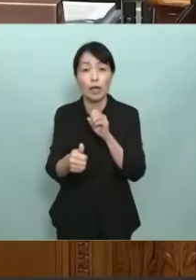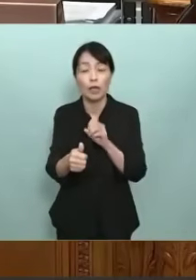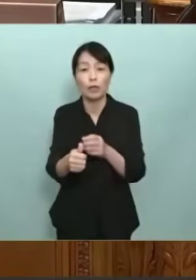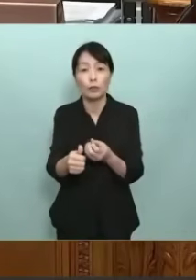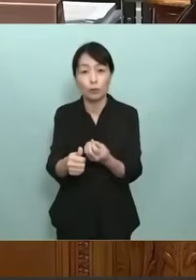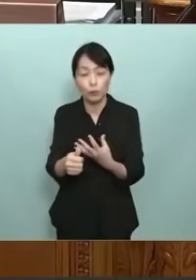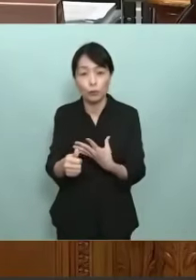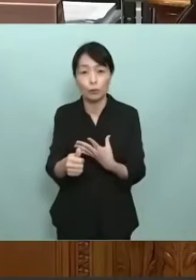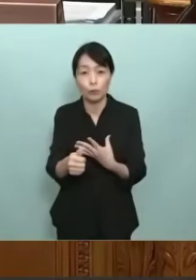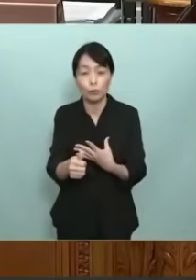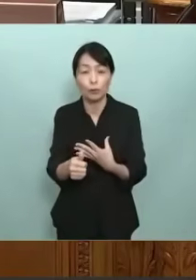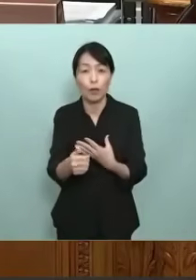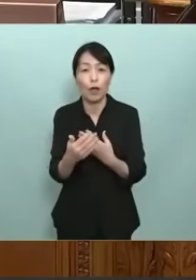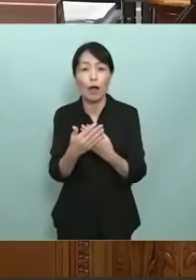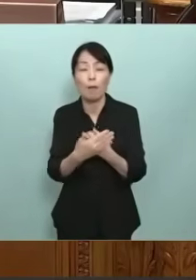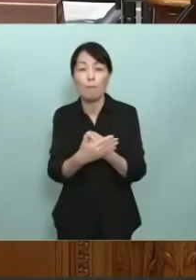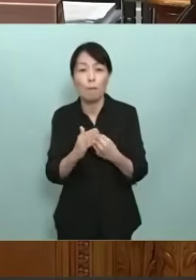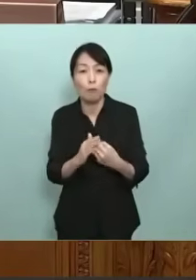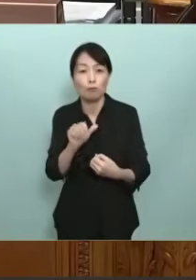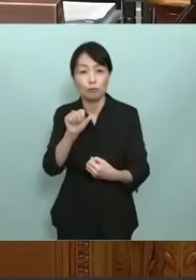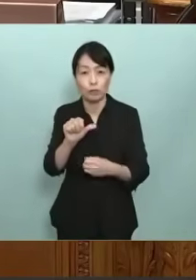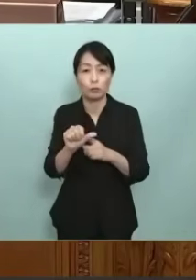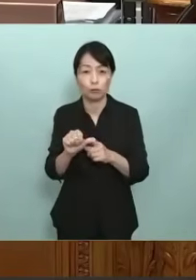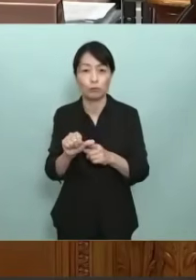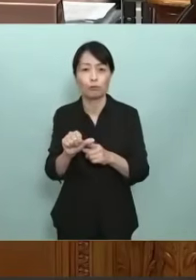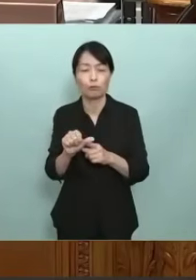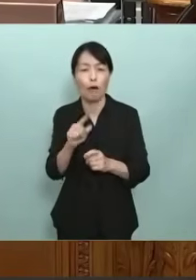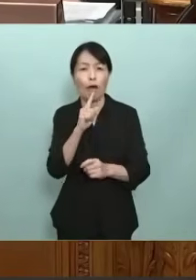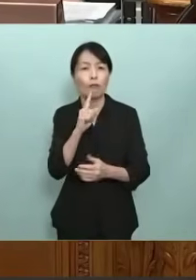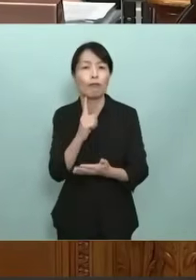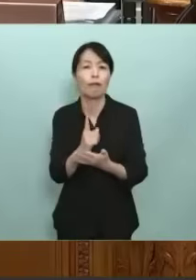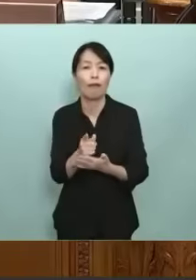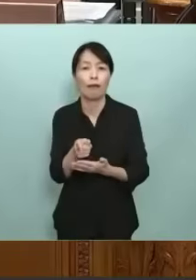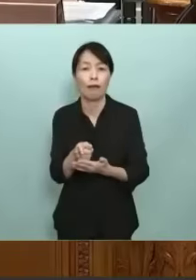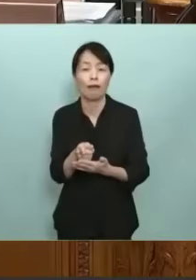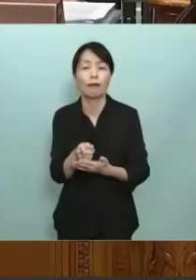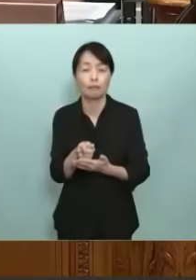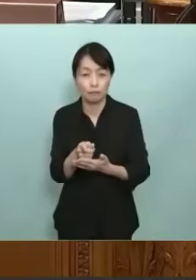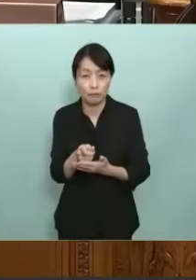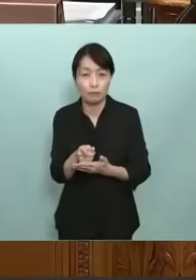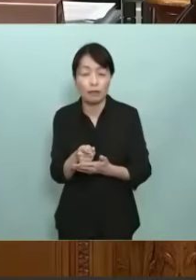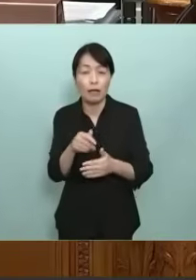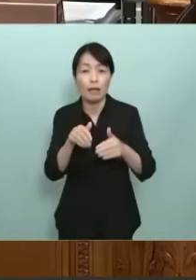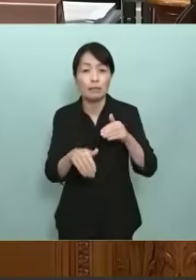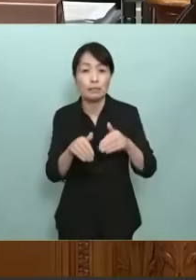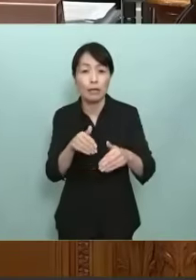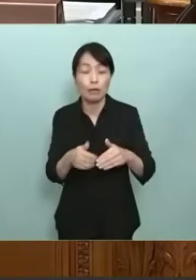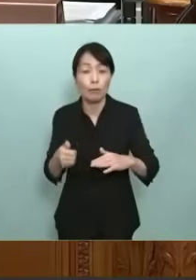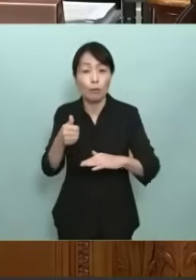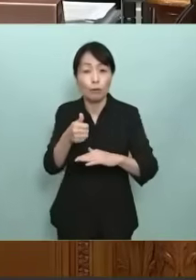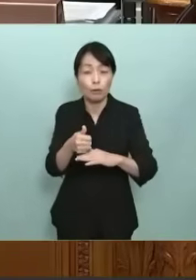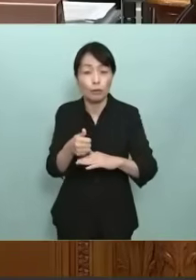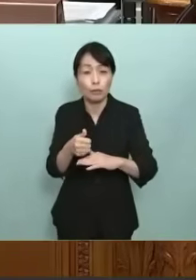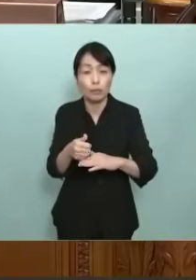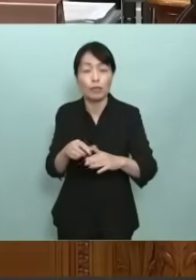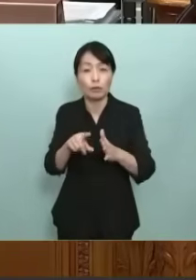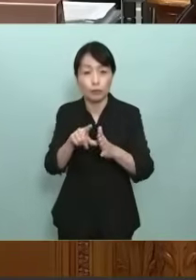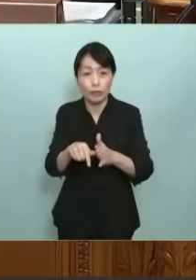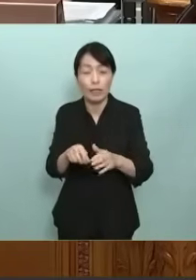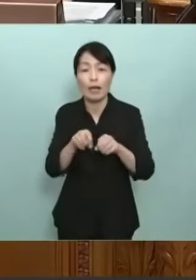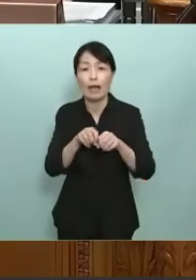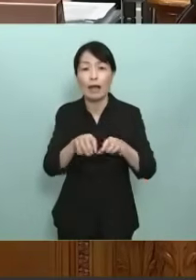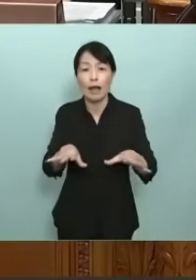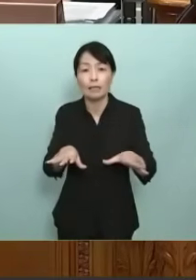既に空念物に終わっているのです総裁戦のさ中解散時期の解散時期につい